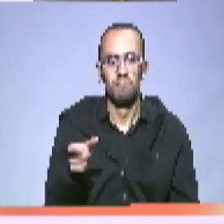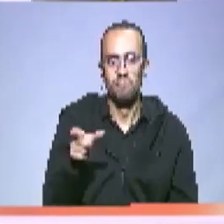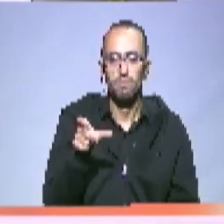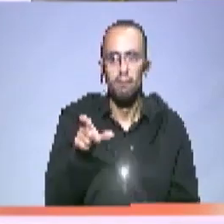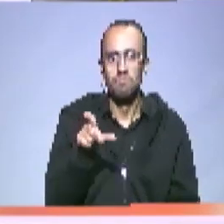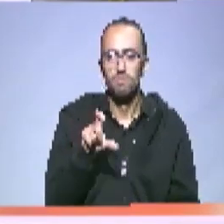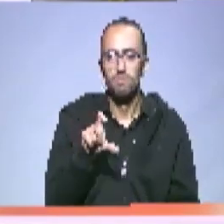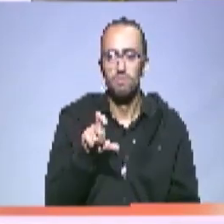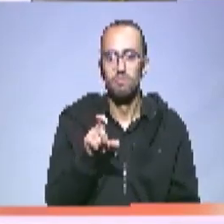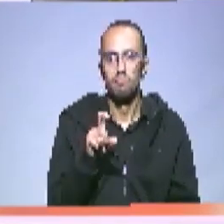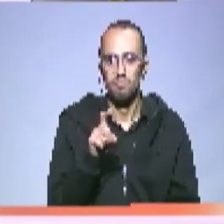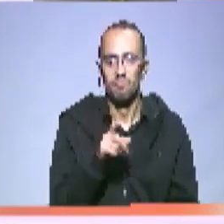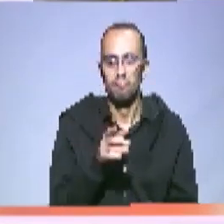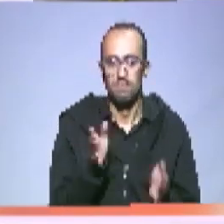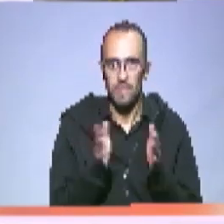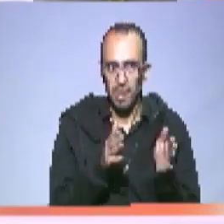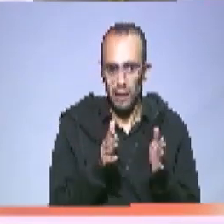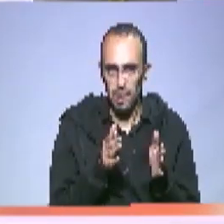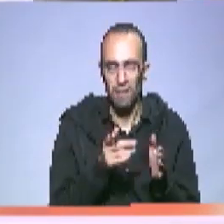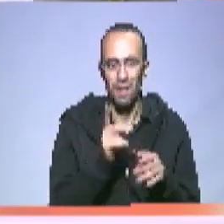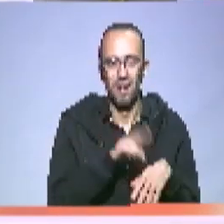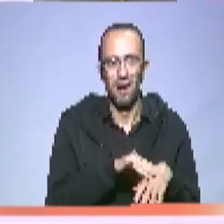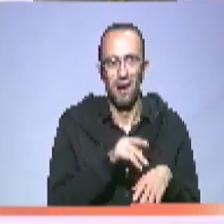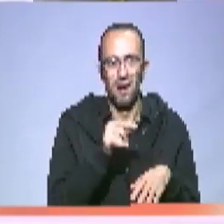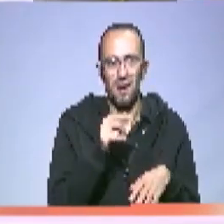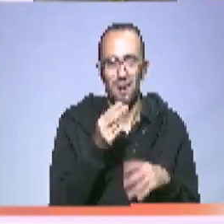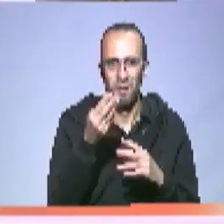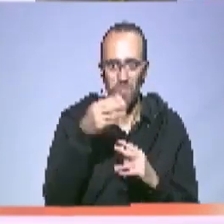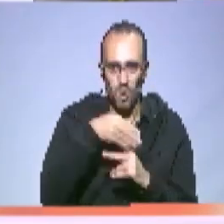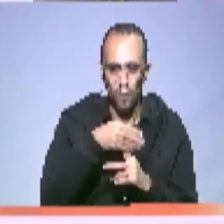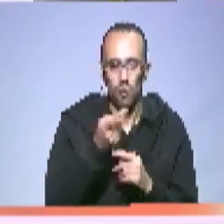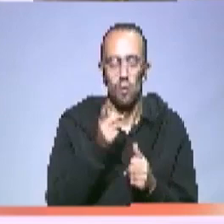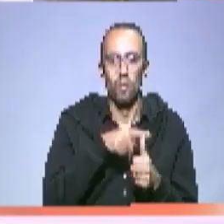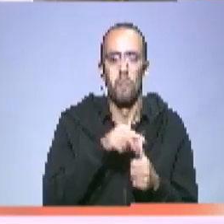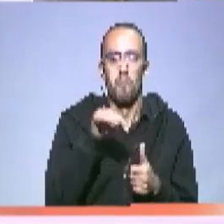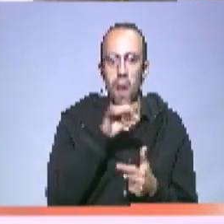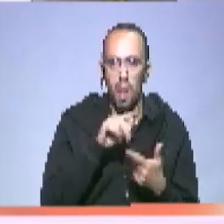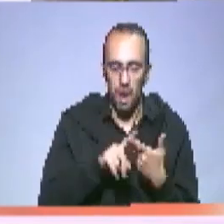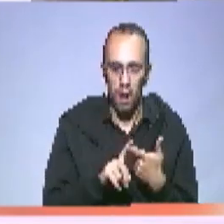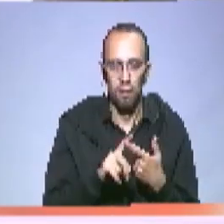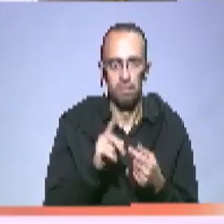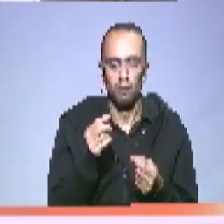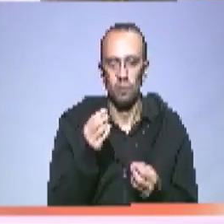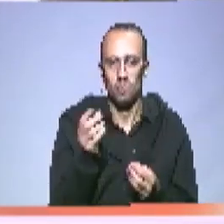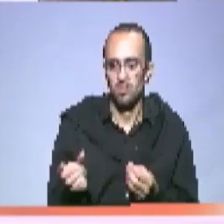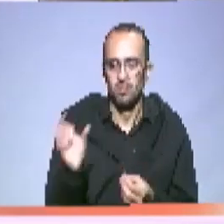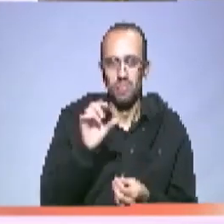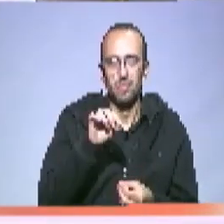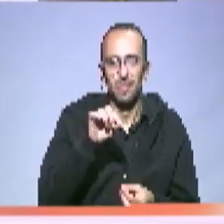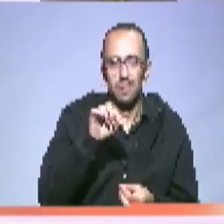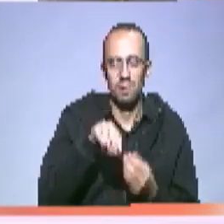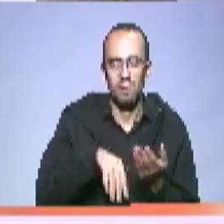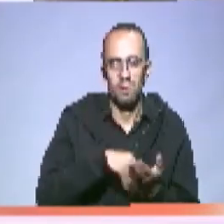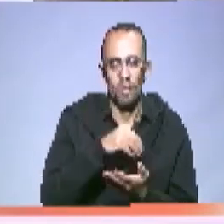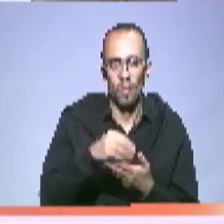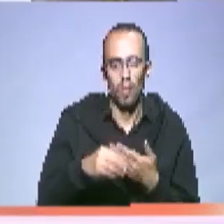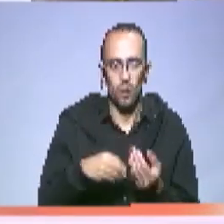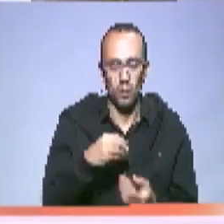يضيف الدقيق عليه البيكنج باودر ورشة الملح واحدة واحدة على المكونات اللي احنا حطيناها في الأول.